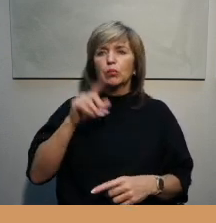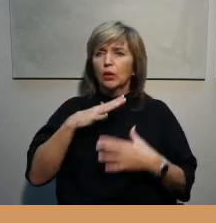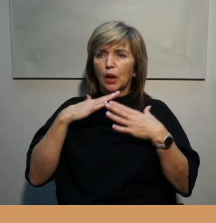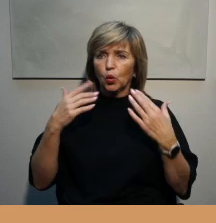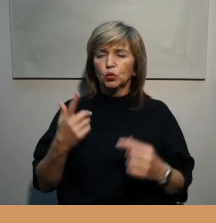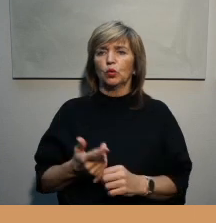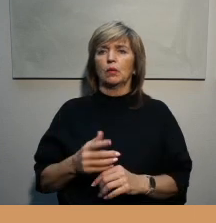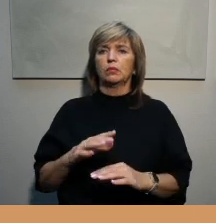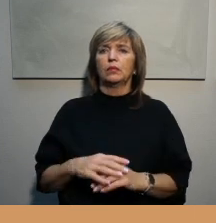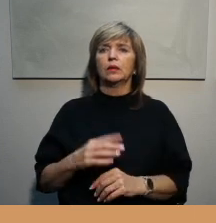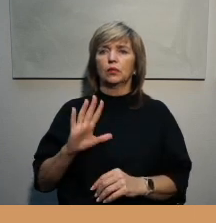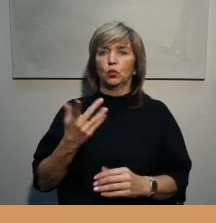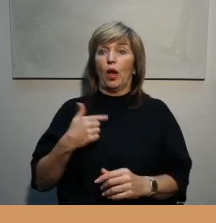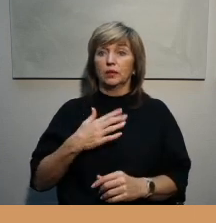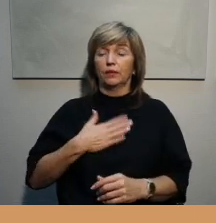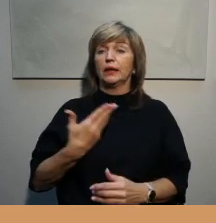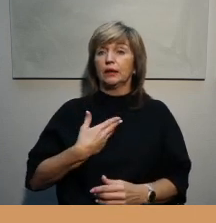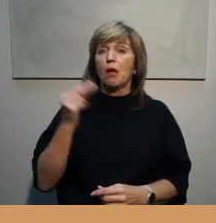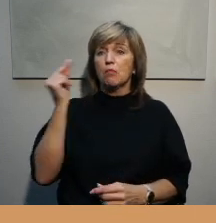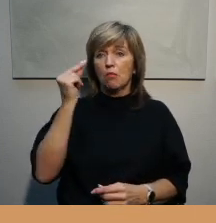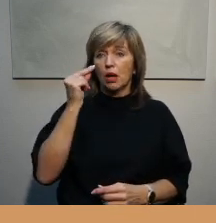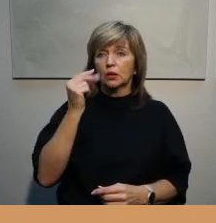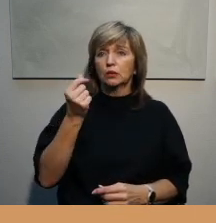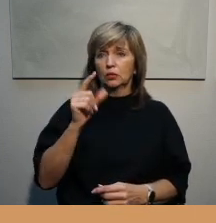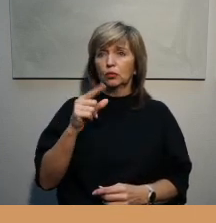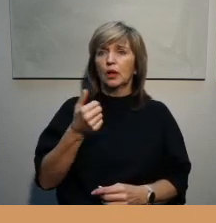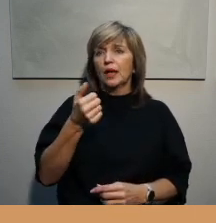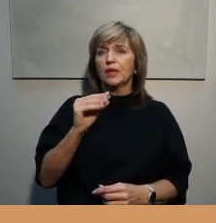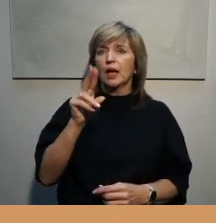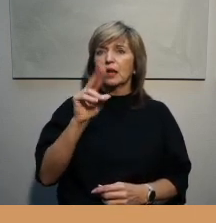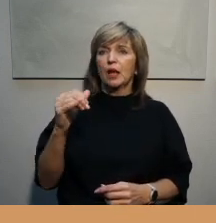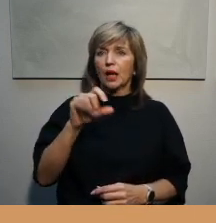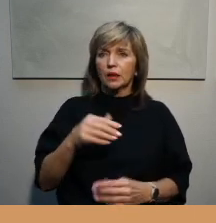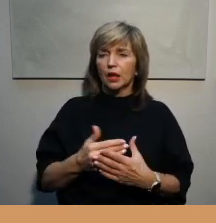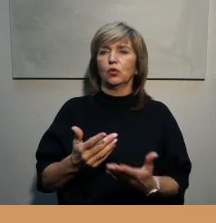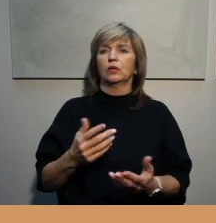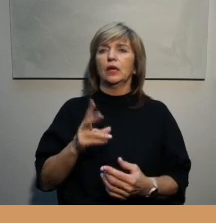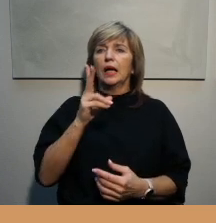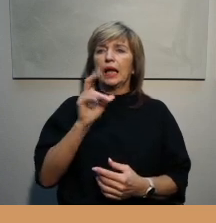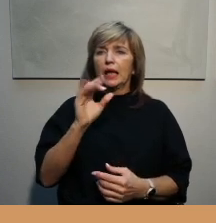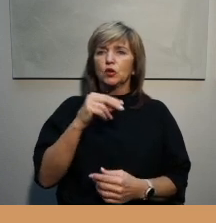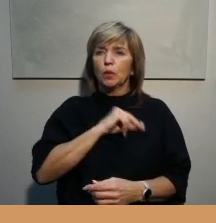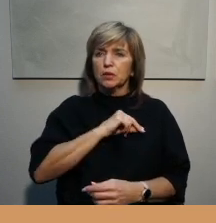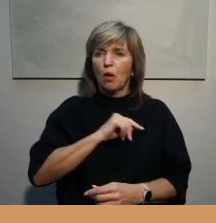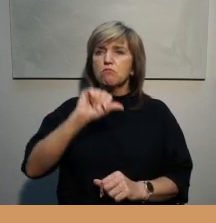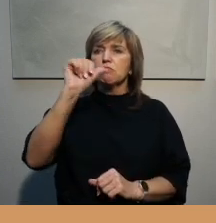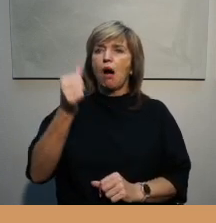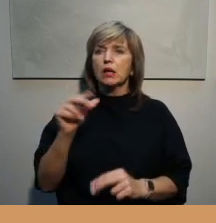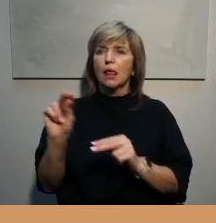kas. Es savā dzīvē esmu mācījusies mazliet ģenētiku, klīnisko psiholoģiju, mākslas